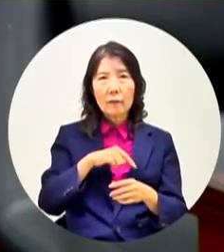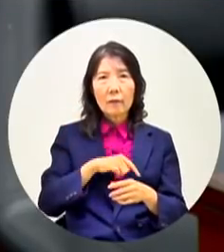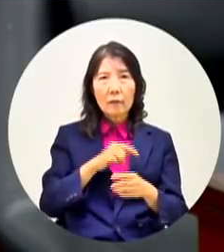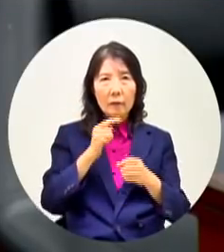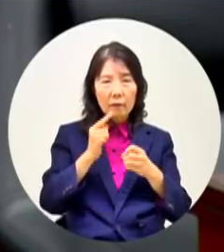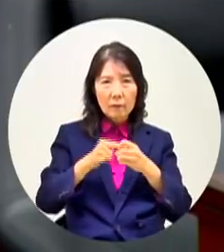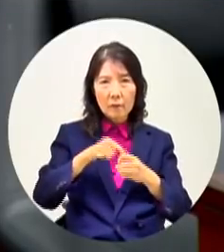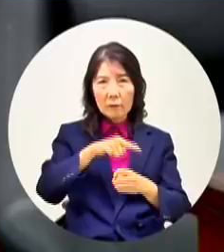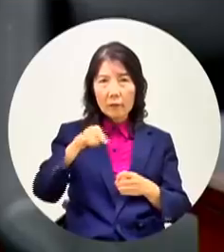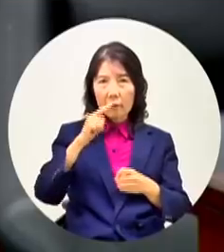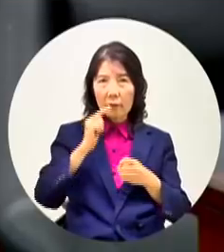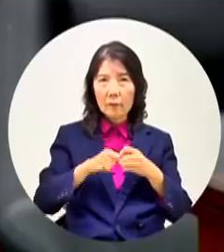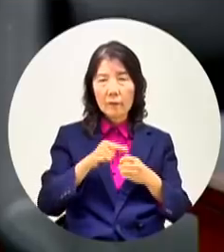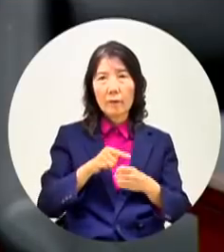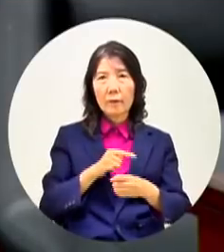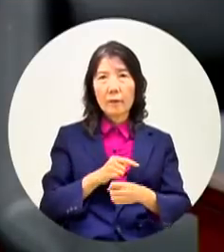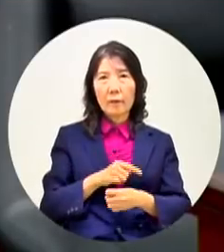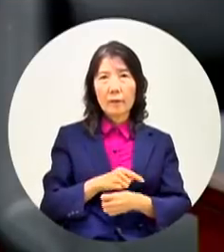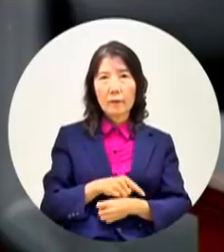长，接下来